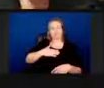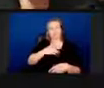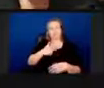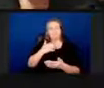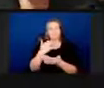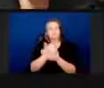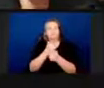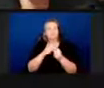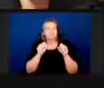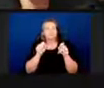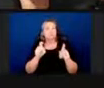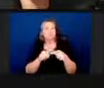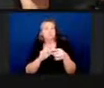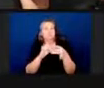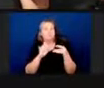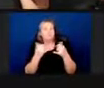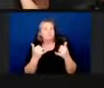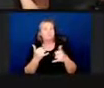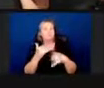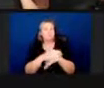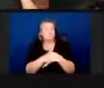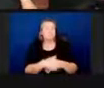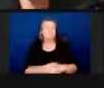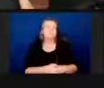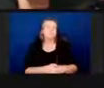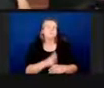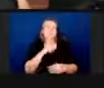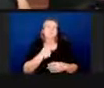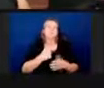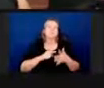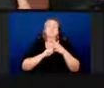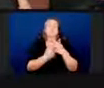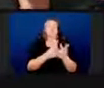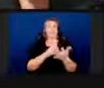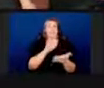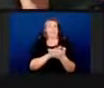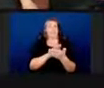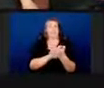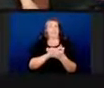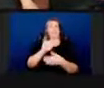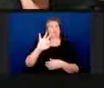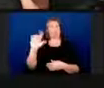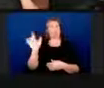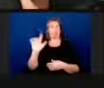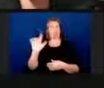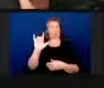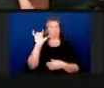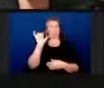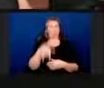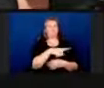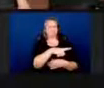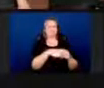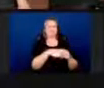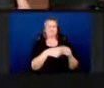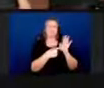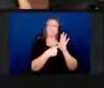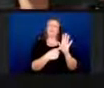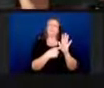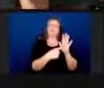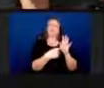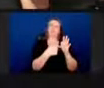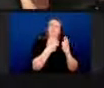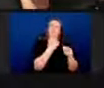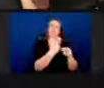التي أعطيتوني لأتحدث إليكم. في البدء، إن أكاديمية لوزفيل هي نموذج